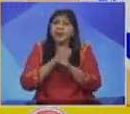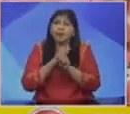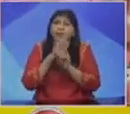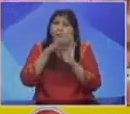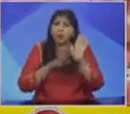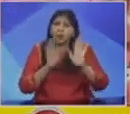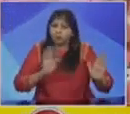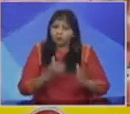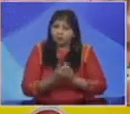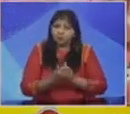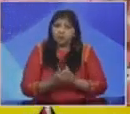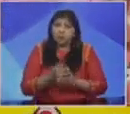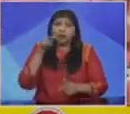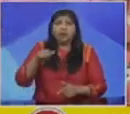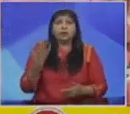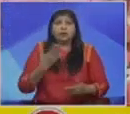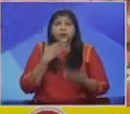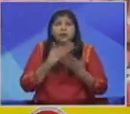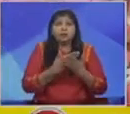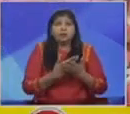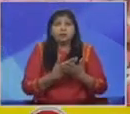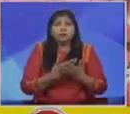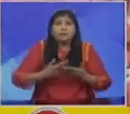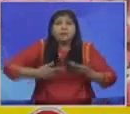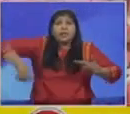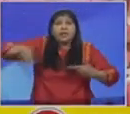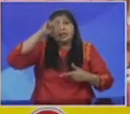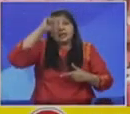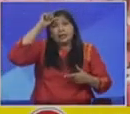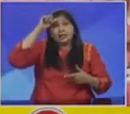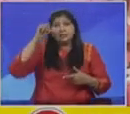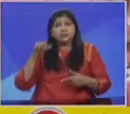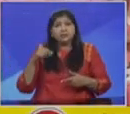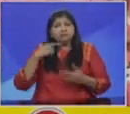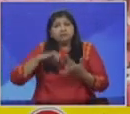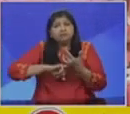है, बल्कि एक नेशनल स्पिरिट है।